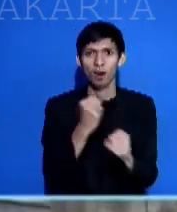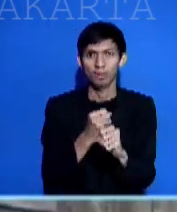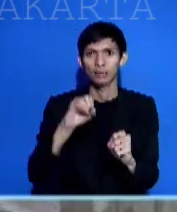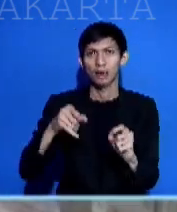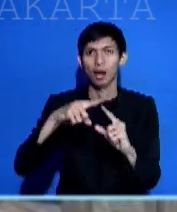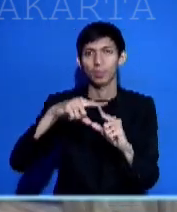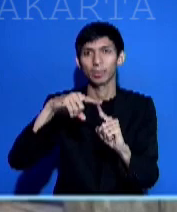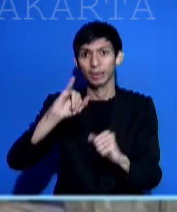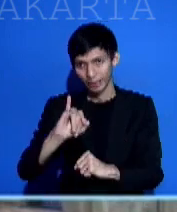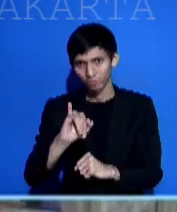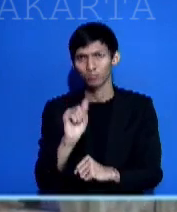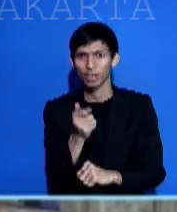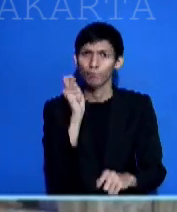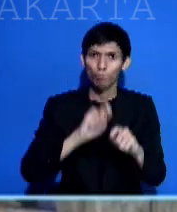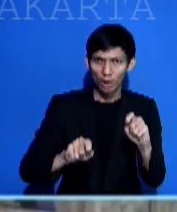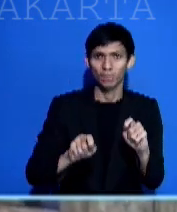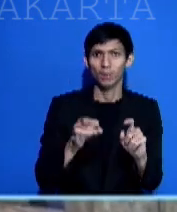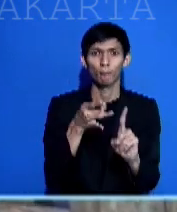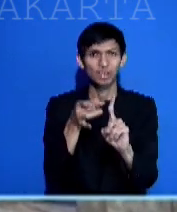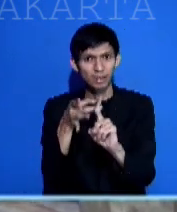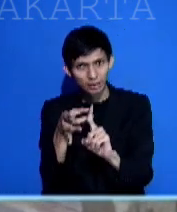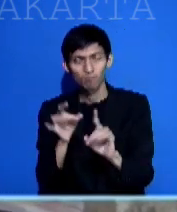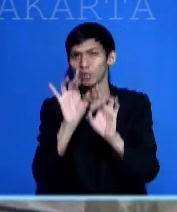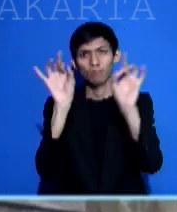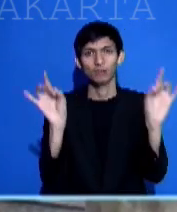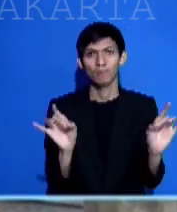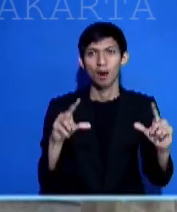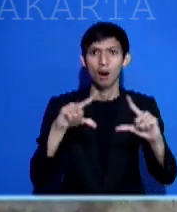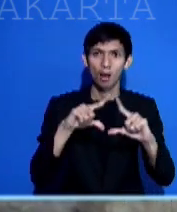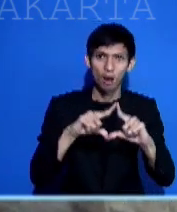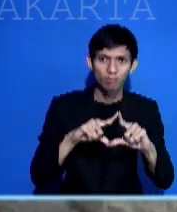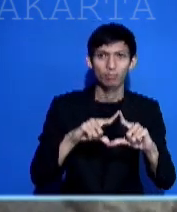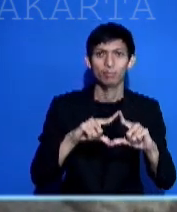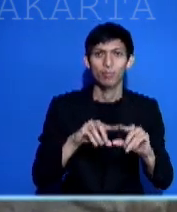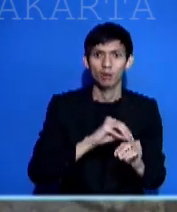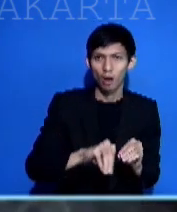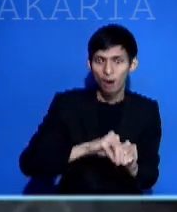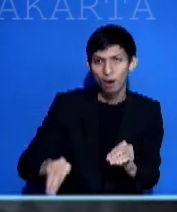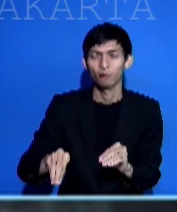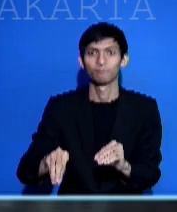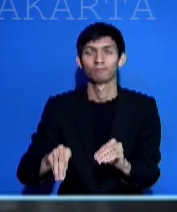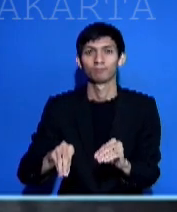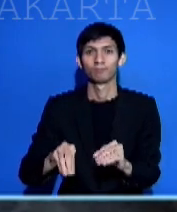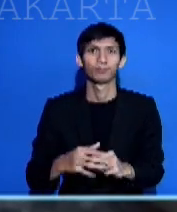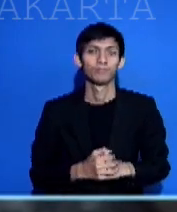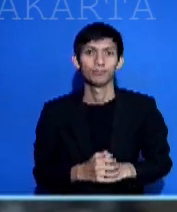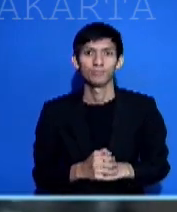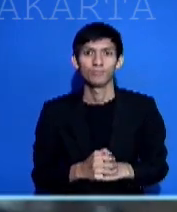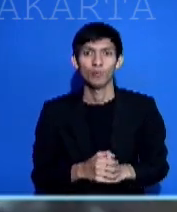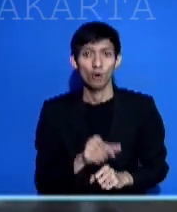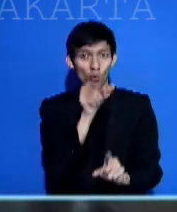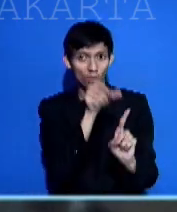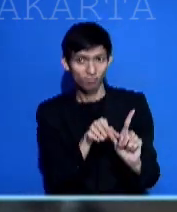kangge mesem logam ing sbeting damel piranti olah tetanen salah setunggalipun Inggih menika para pengrajin pand besi ing laladan